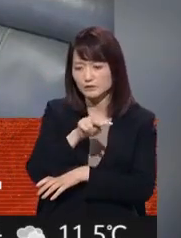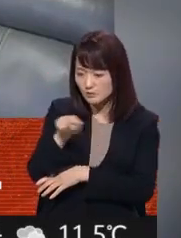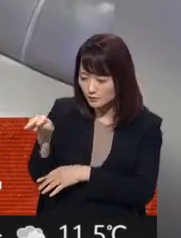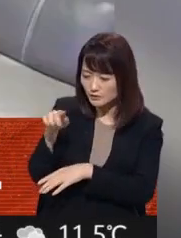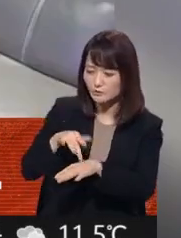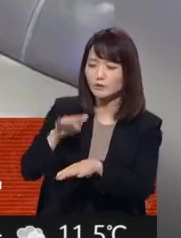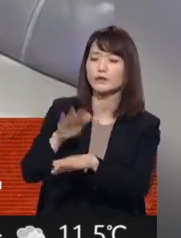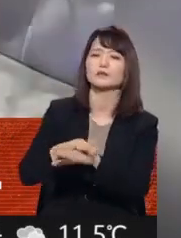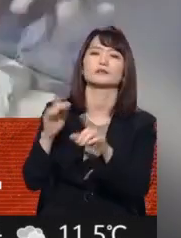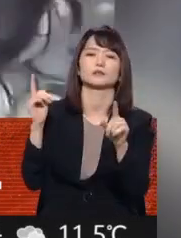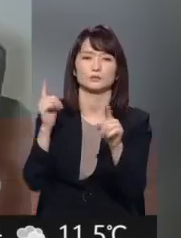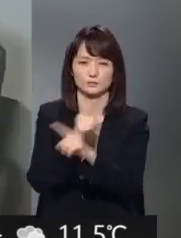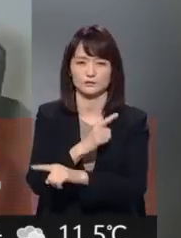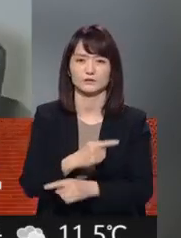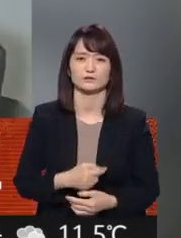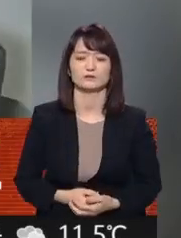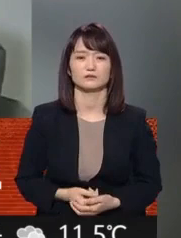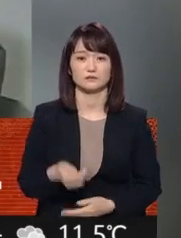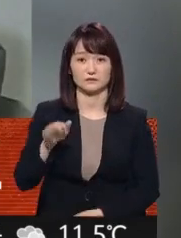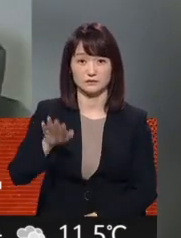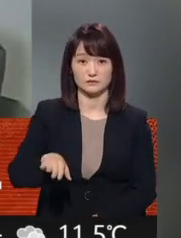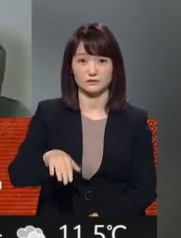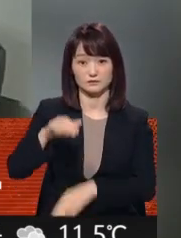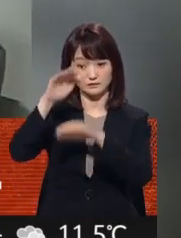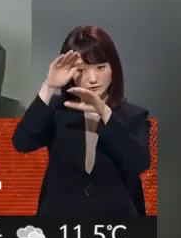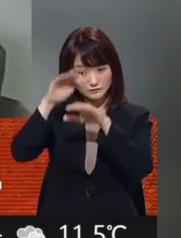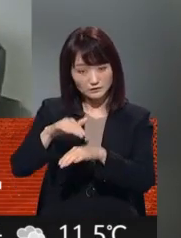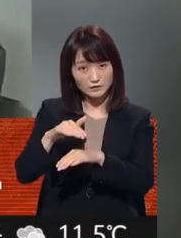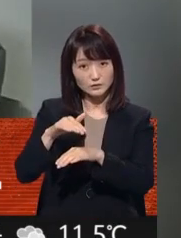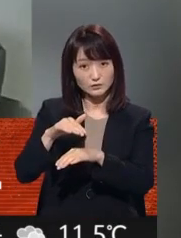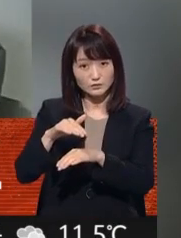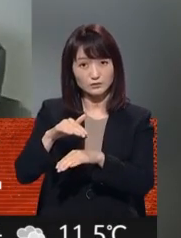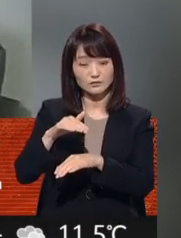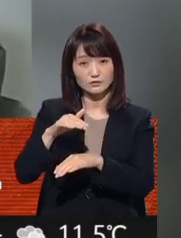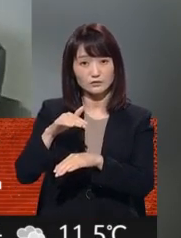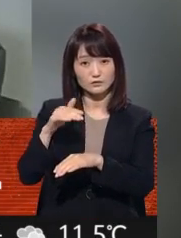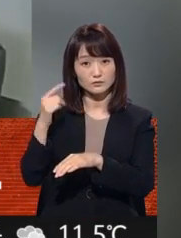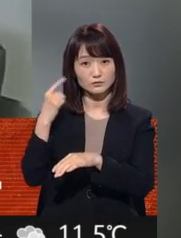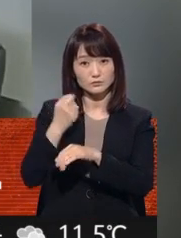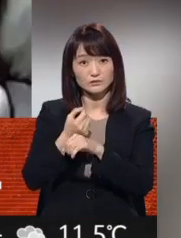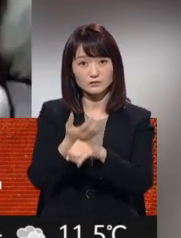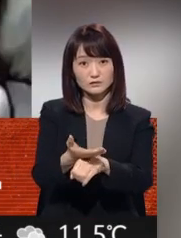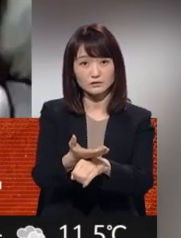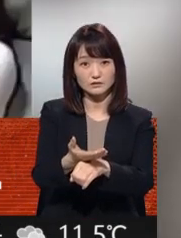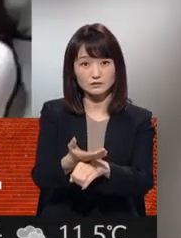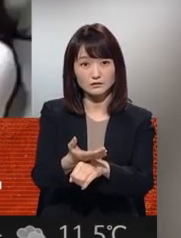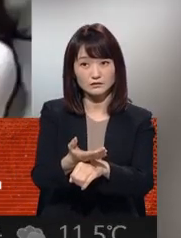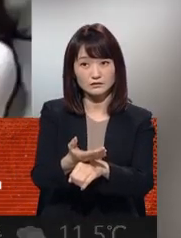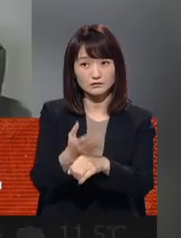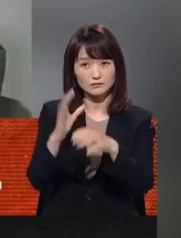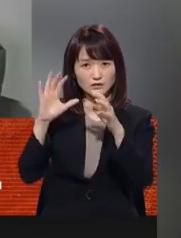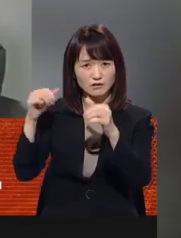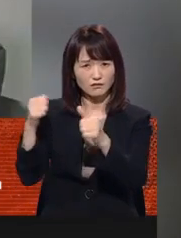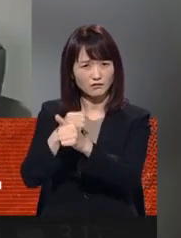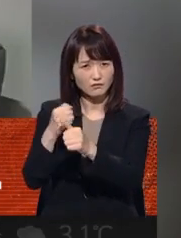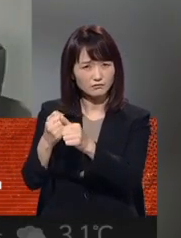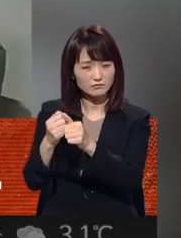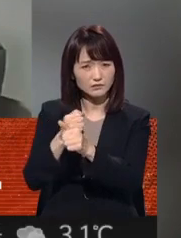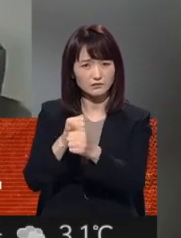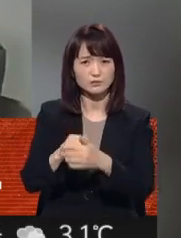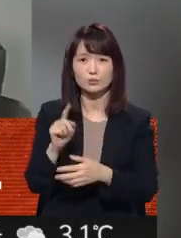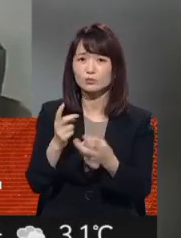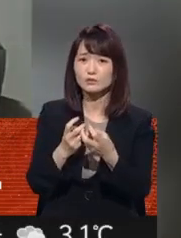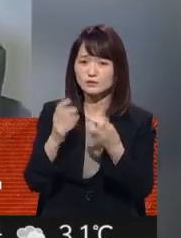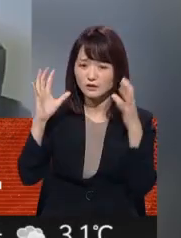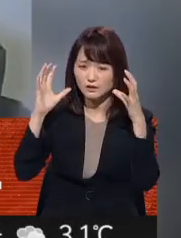버릇은 고쳤다고 말했습니다. 하지만 해당 사연이 전해지자 누리꾼들 사이에선 이거 아동학대가 아니냐라는 논란이 제기가 됐고요.